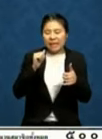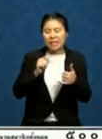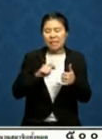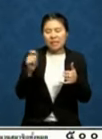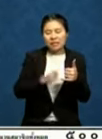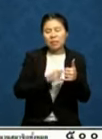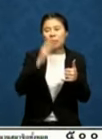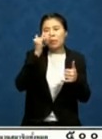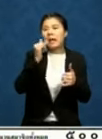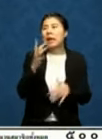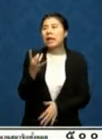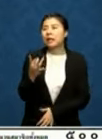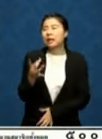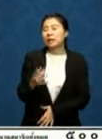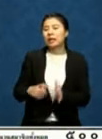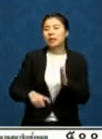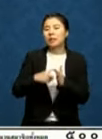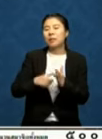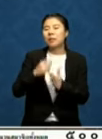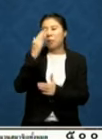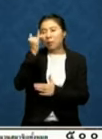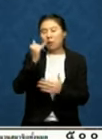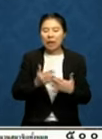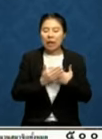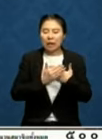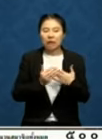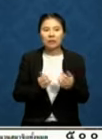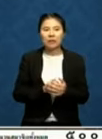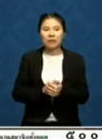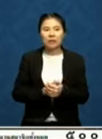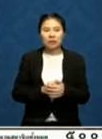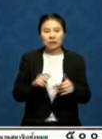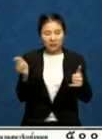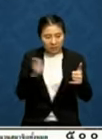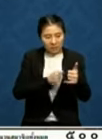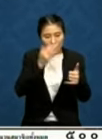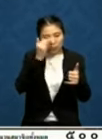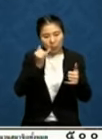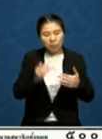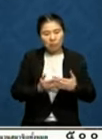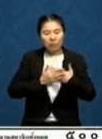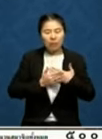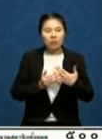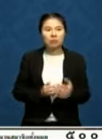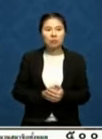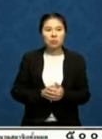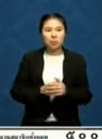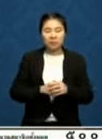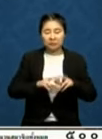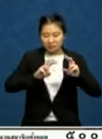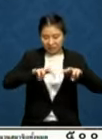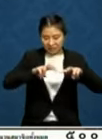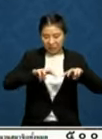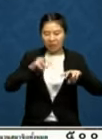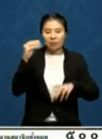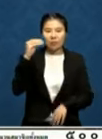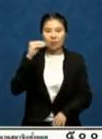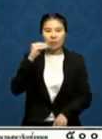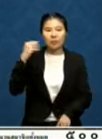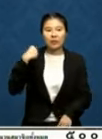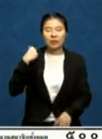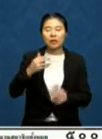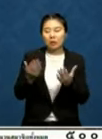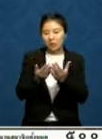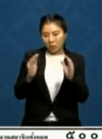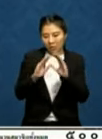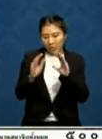ราะรักครับแม่บอกผมว่าทุกครั้งที่ตีเพราะว่ารักครับสิ่งอันนี้มันมีงานวิจัยเกิดขึ้นมากมายนะคะว่าในความรุนแรงในครอ